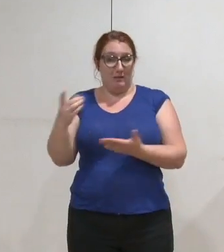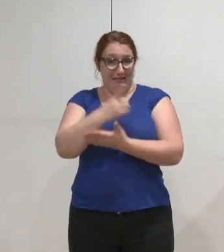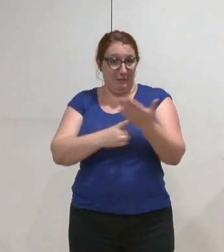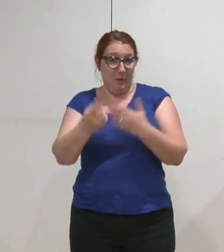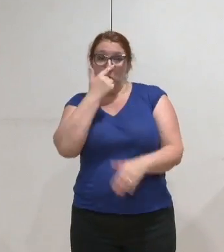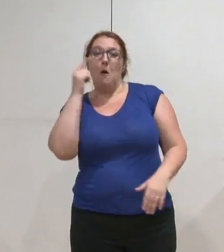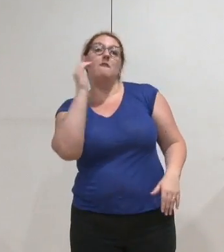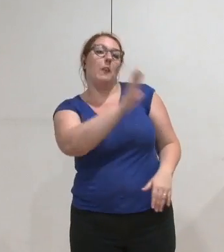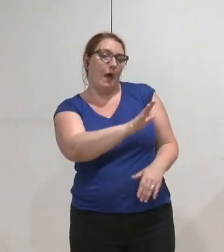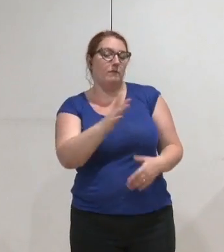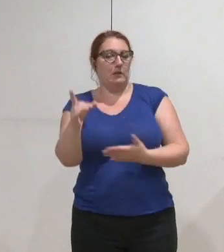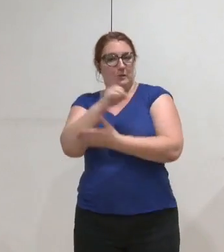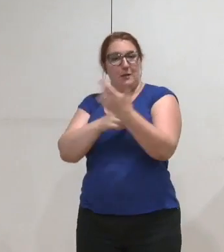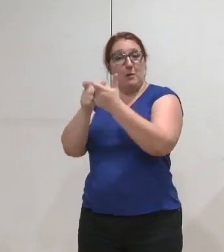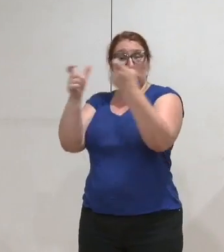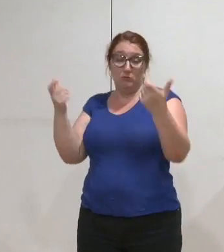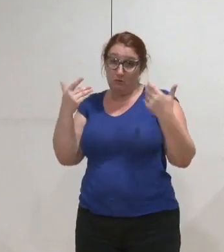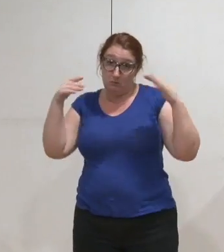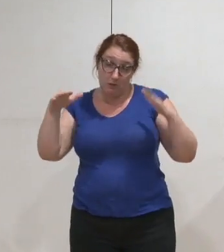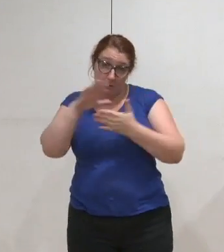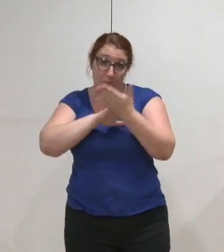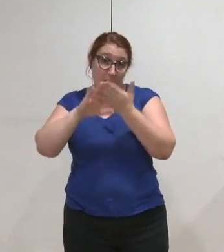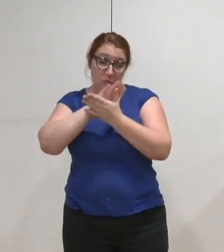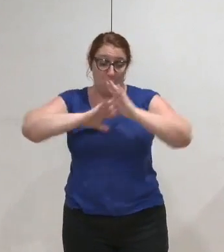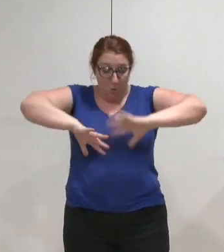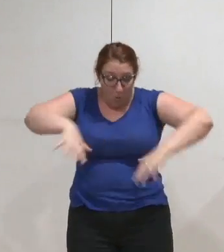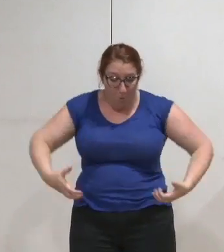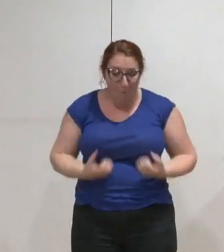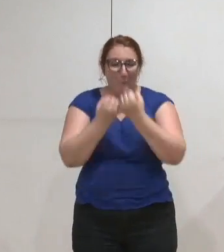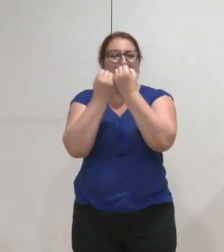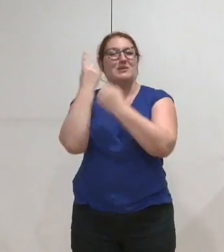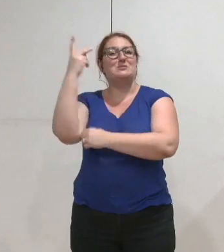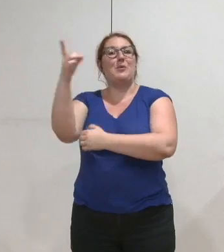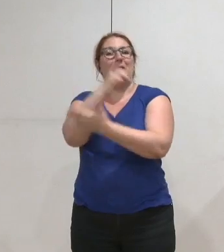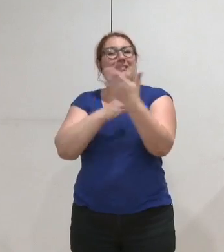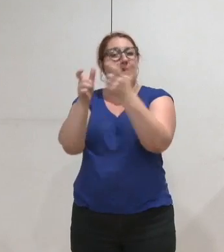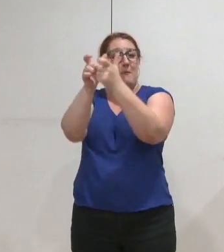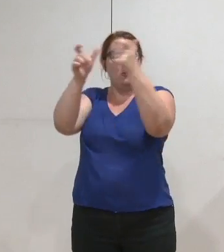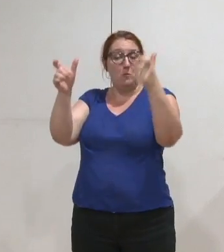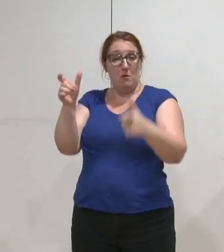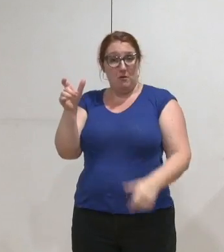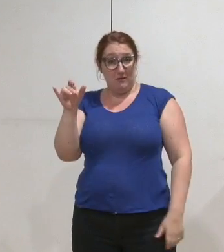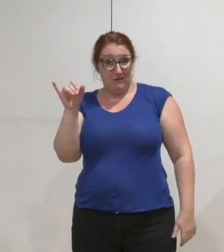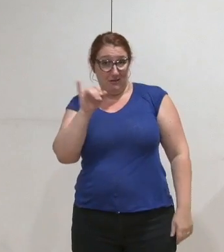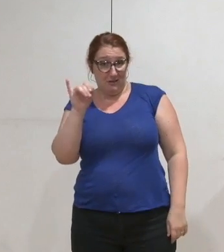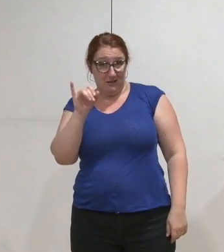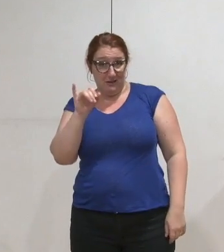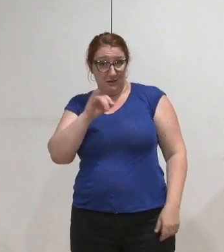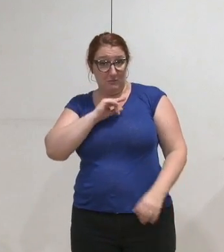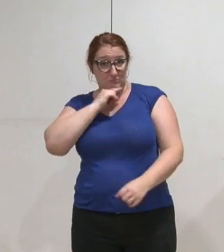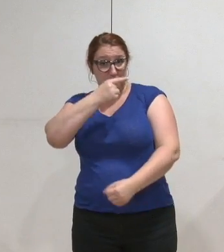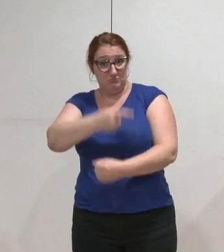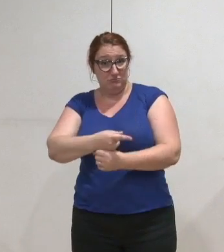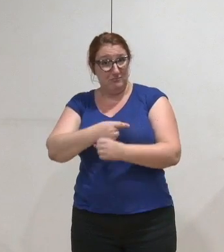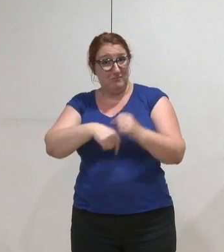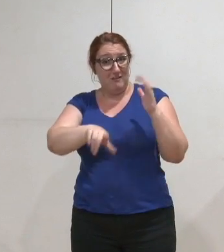selon vous mais pardon les compétences du département elles sont édictées par la loi et c'est la